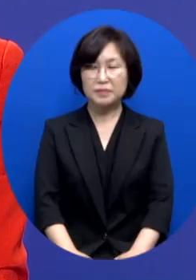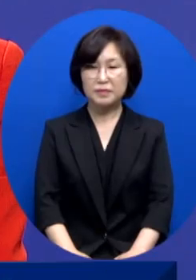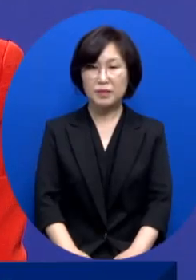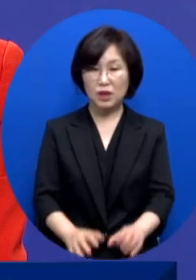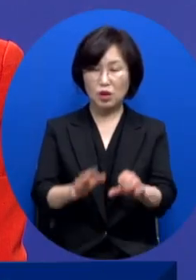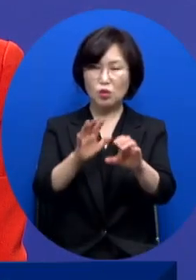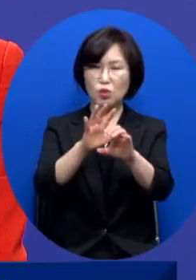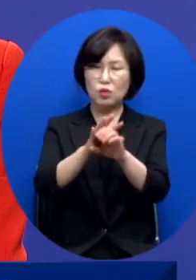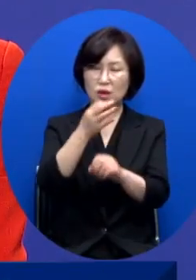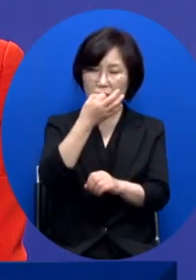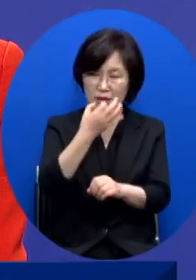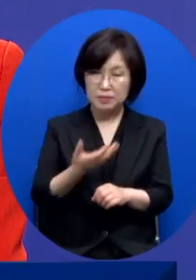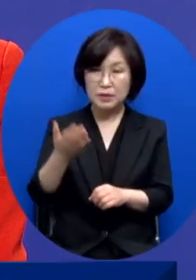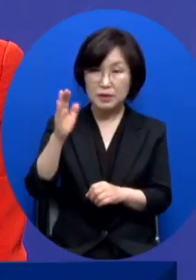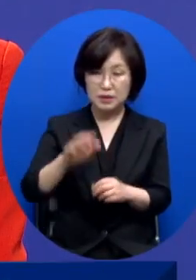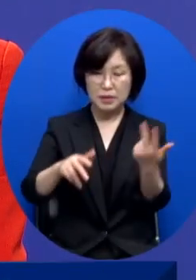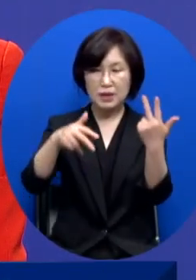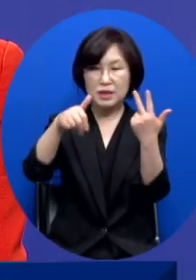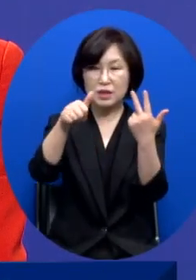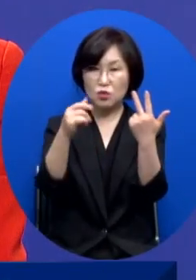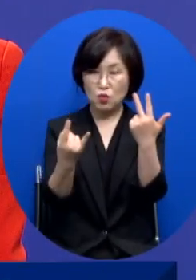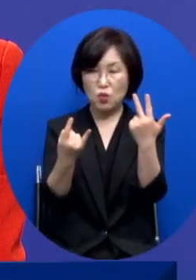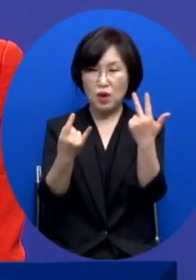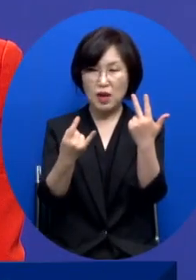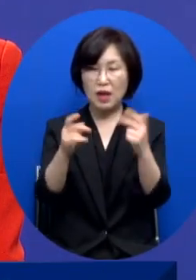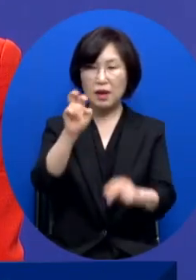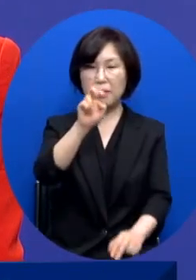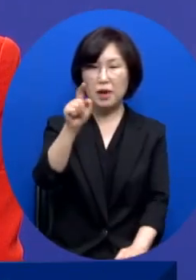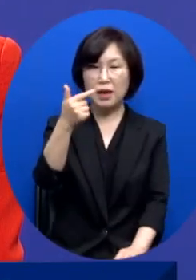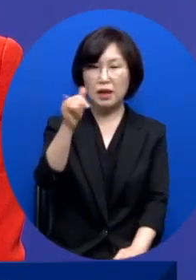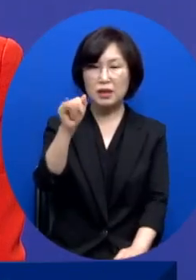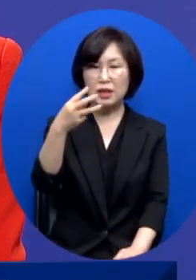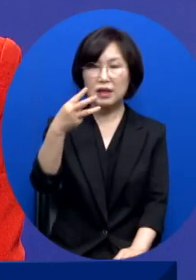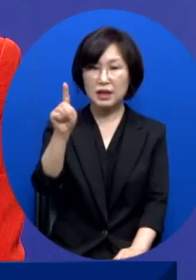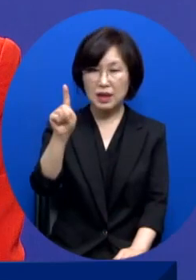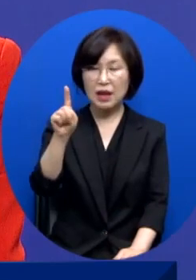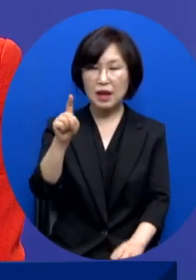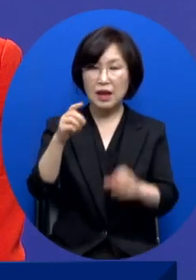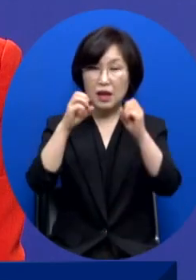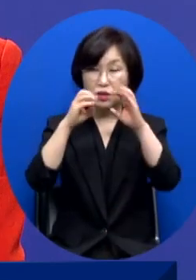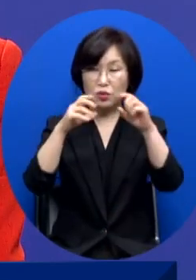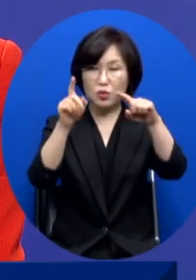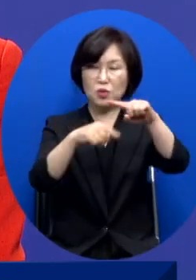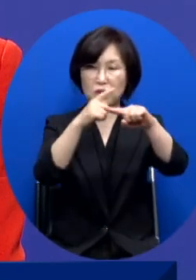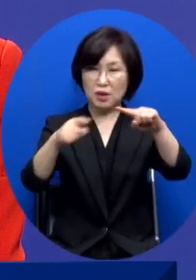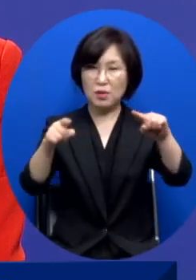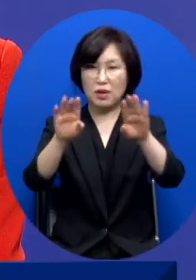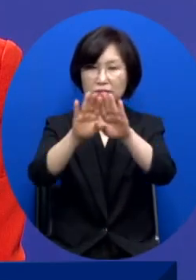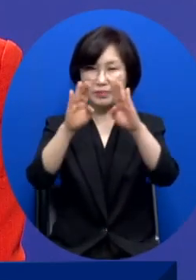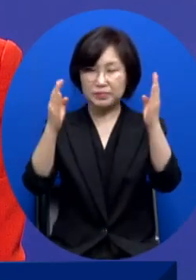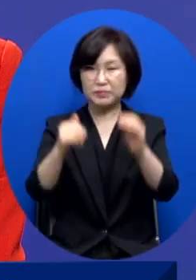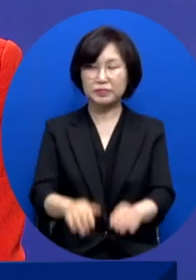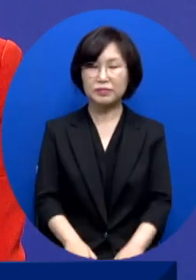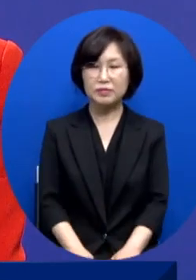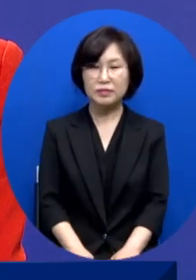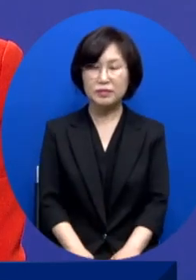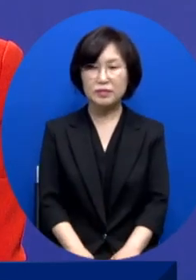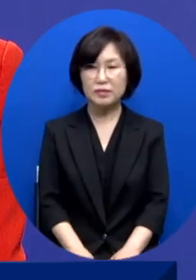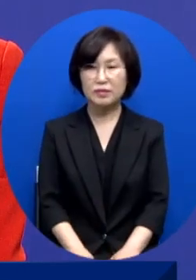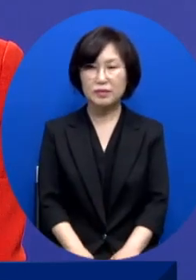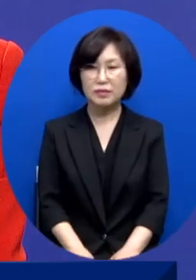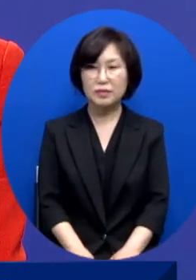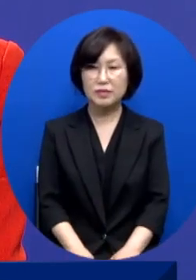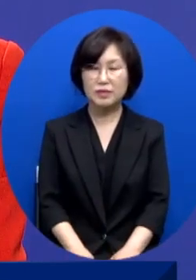코로나 속에서도 7회 마닐라 국제 선교 대회가 열렸습니다. 특히 매니 파퀴아오를 복음 전도자로 파송하는